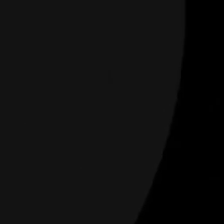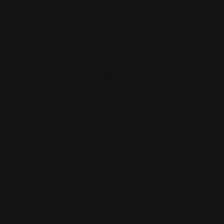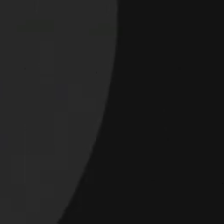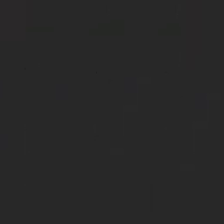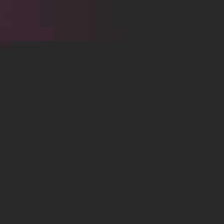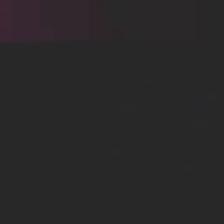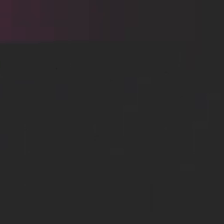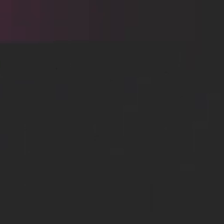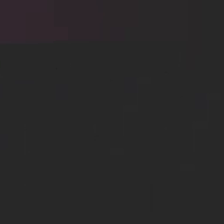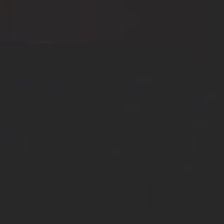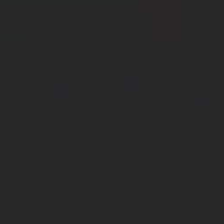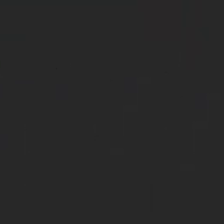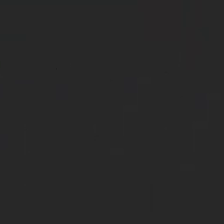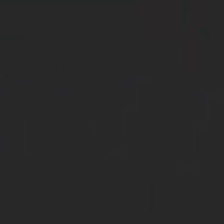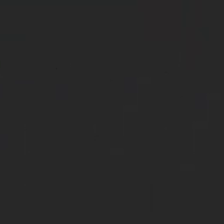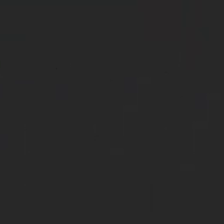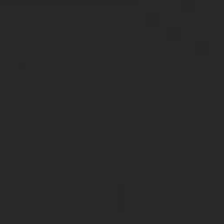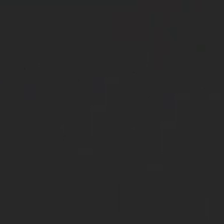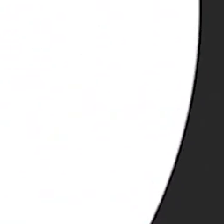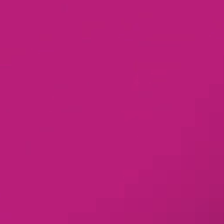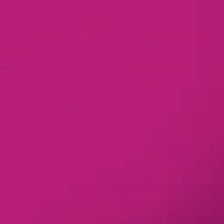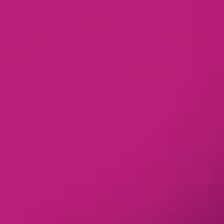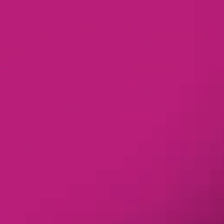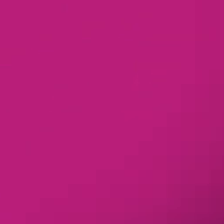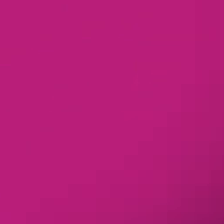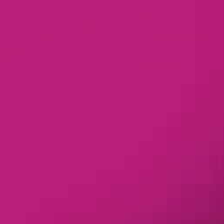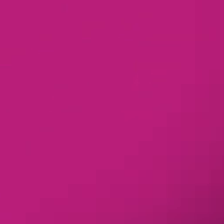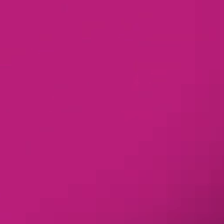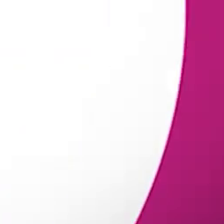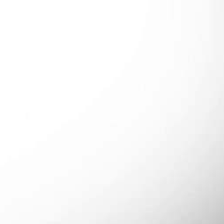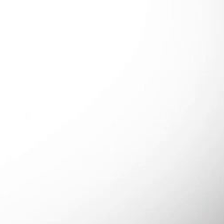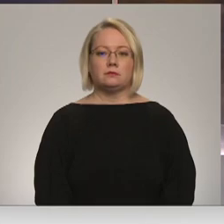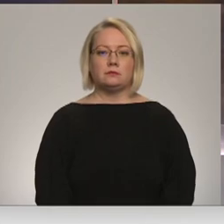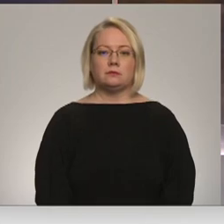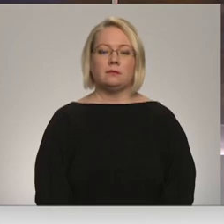Re! Viss ēters ir te!